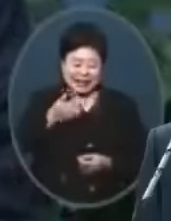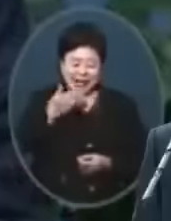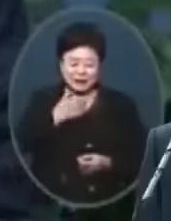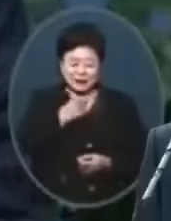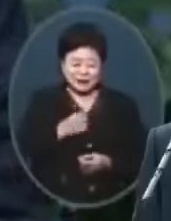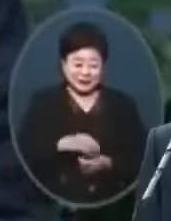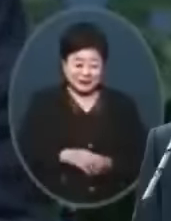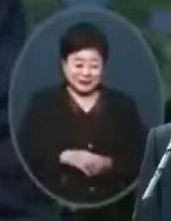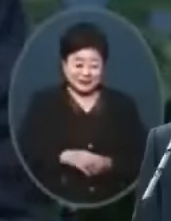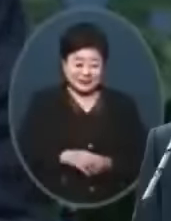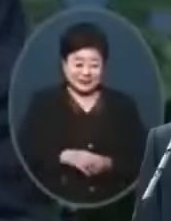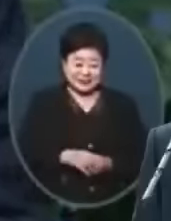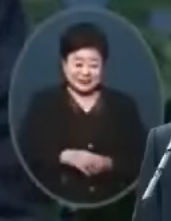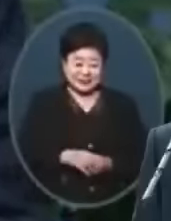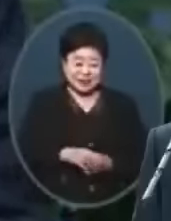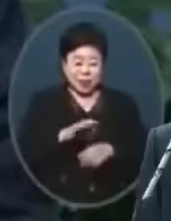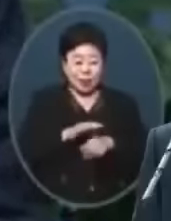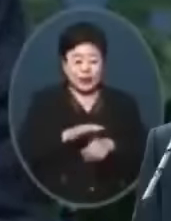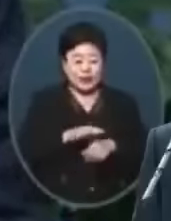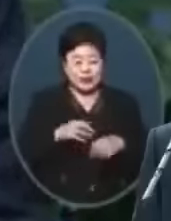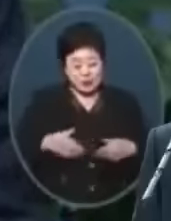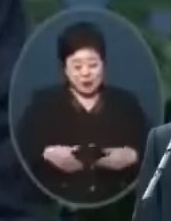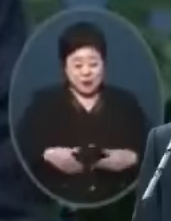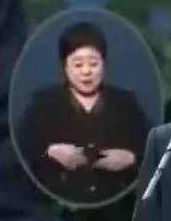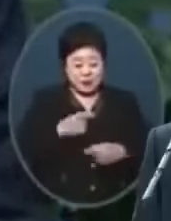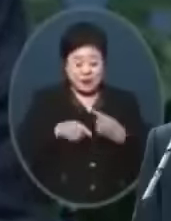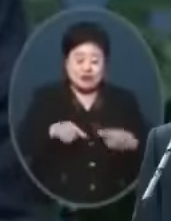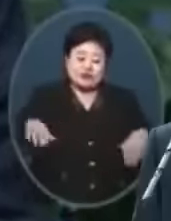그 다음에 고기가 필요하면